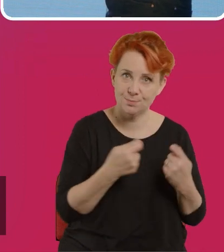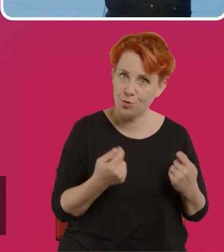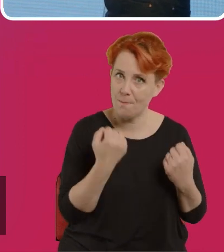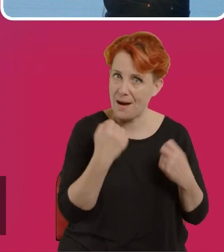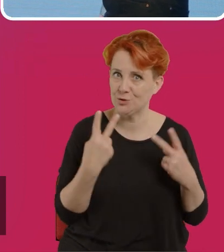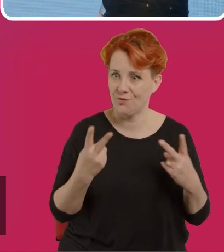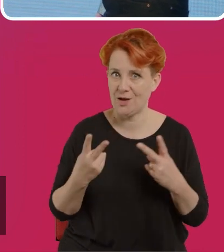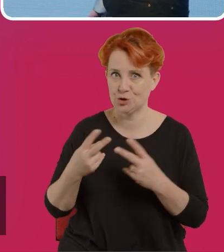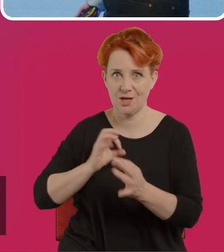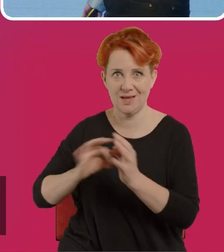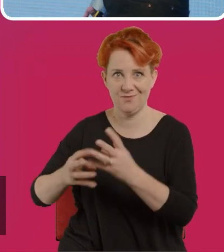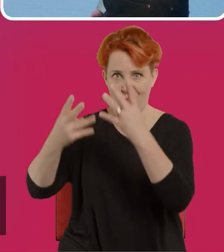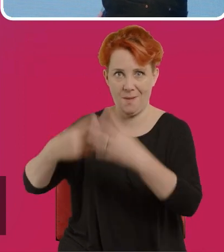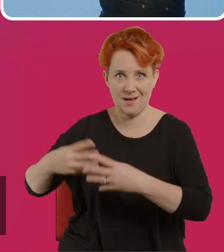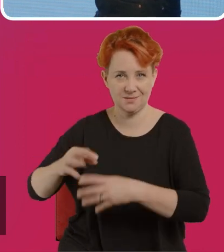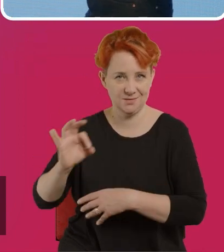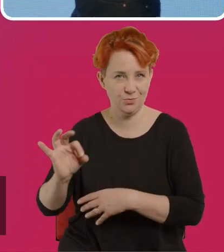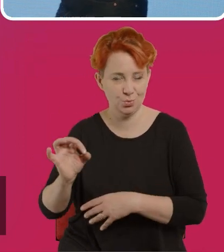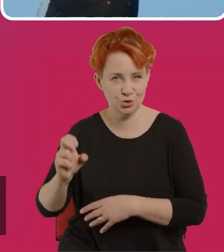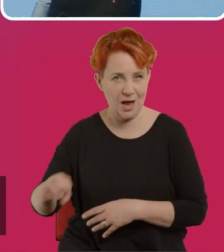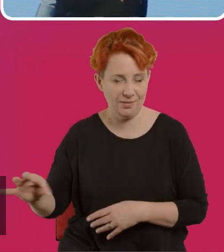że pozwalają nam na